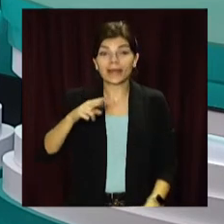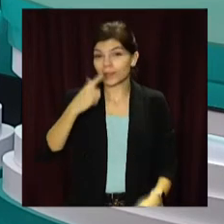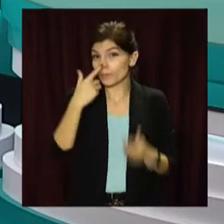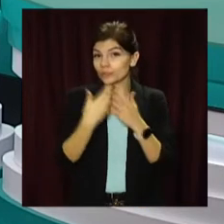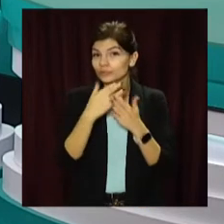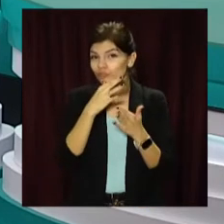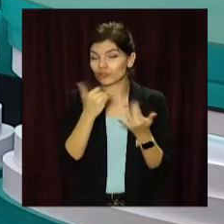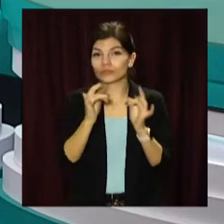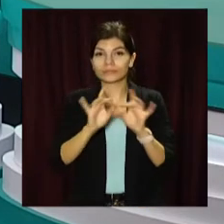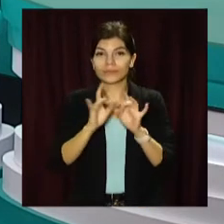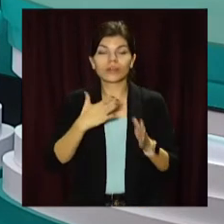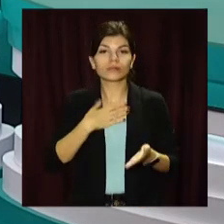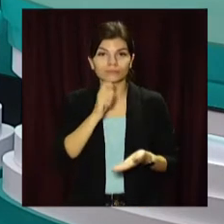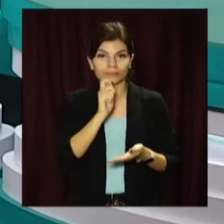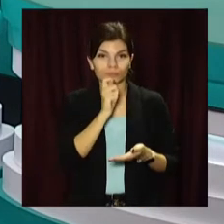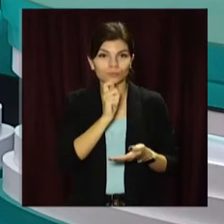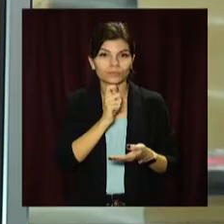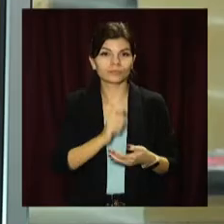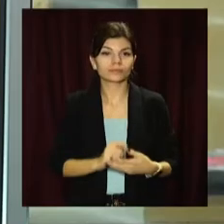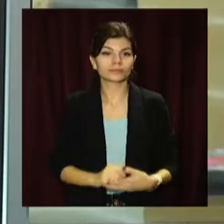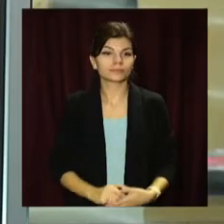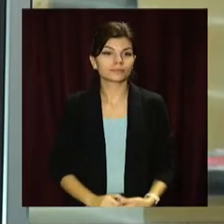найближчим часом розповідатимуть наші кореспонденти.